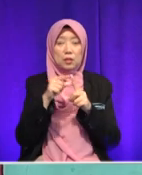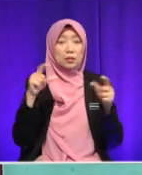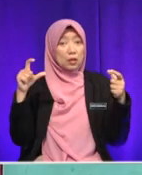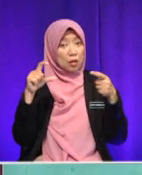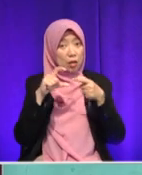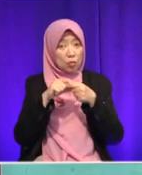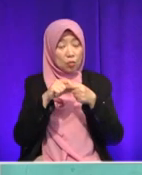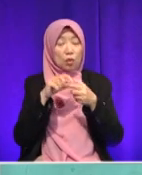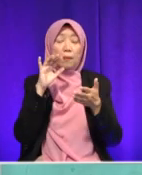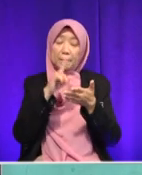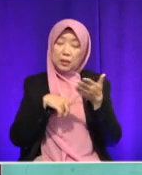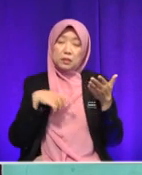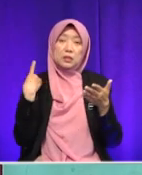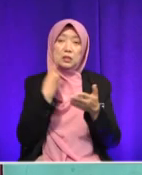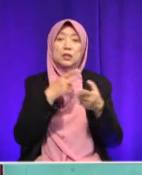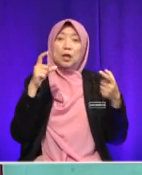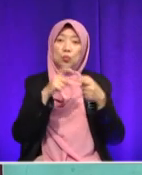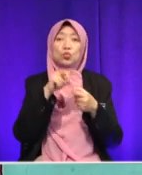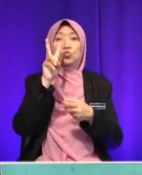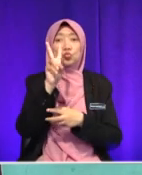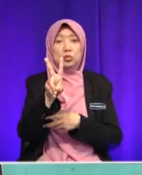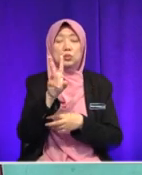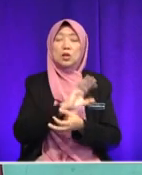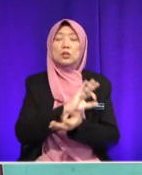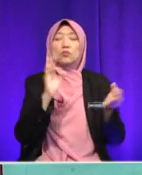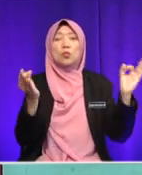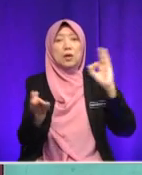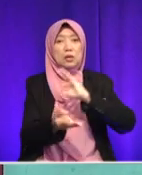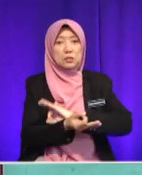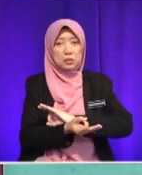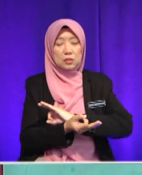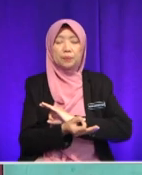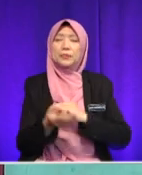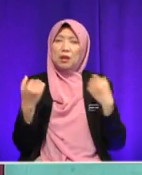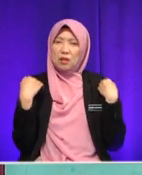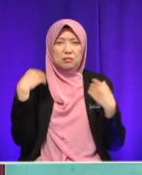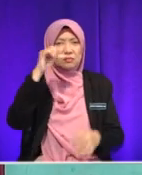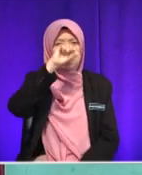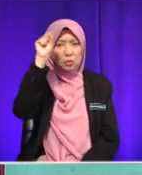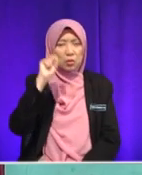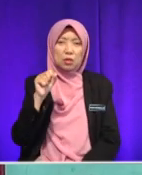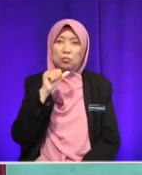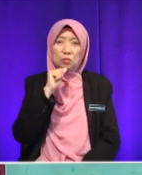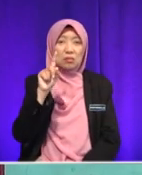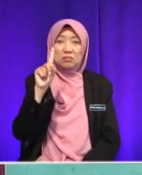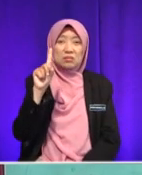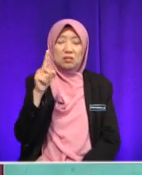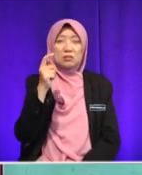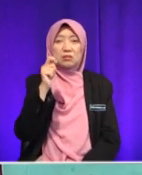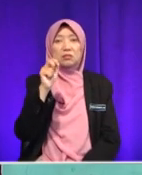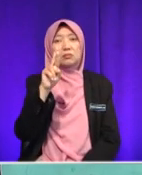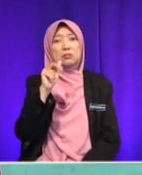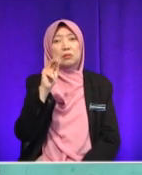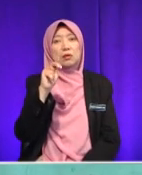kita akan gabungkan dua transformasi. Okay, dan juga ada setengah soalan, bukan setakat translasi pantulan.